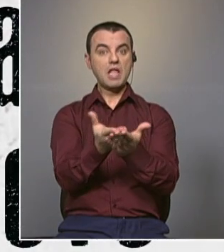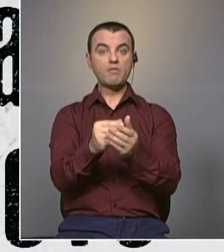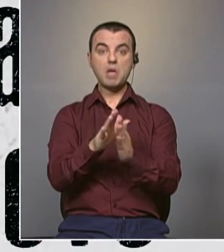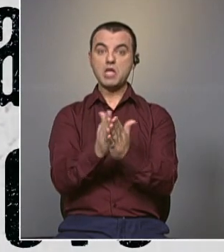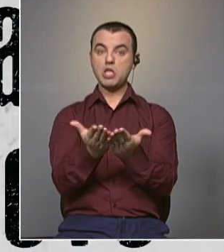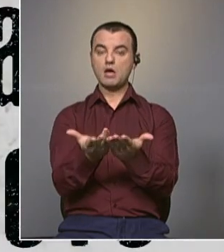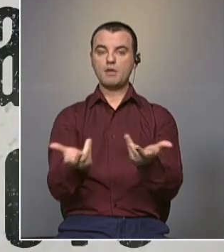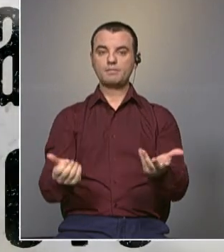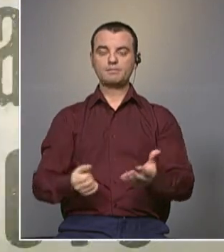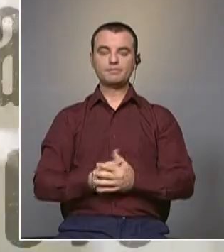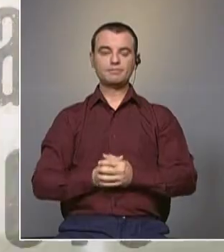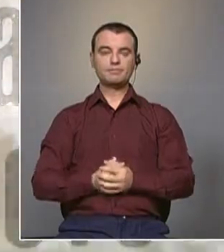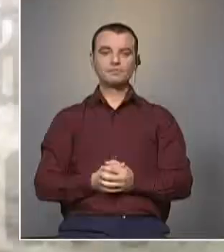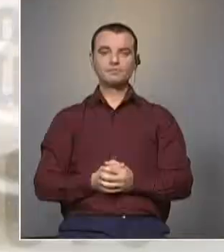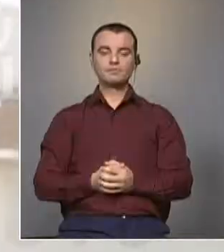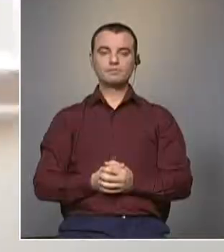Димовски.